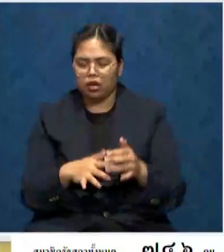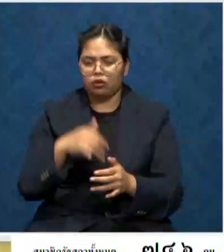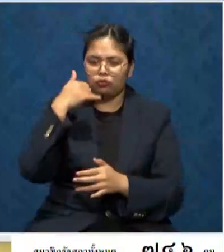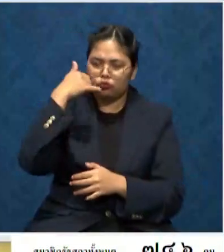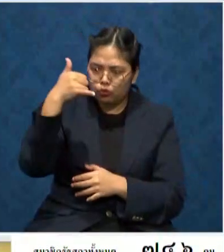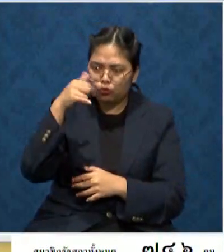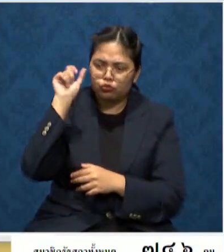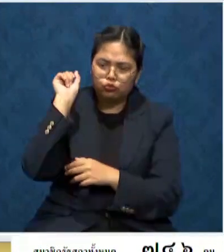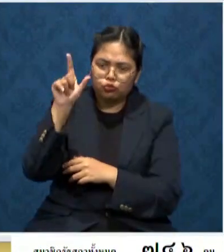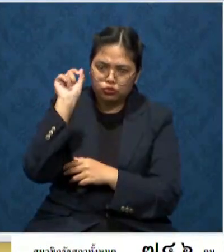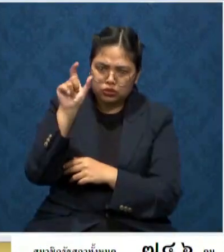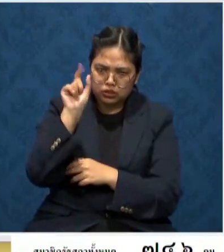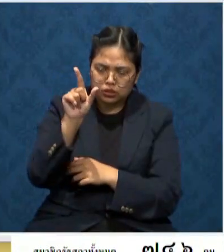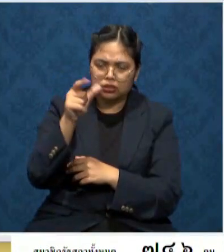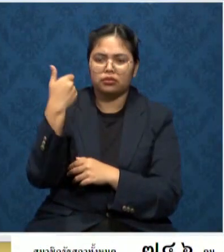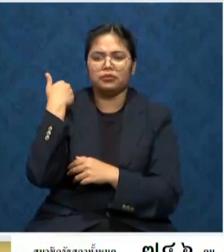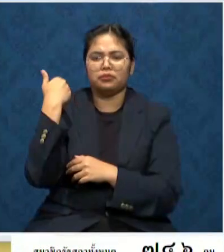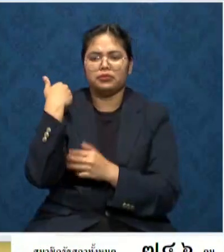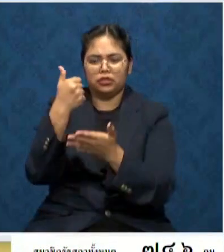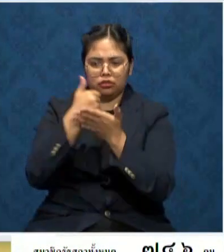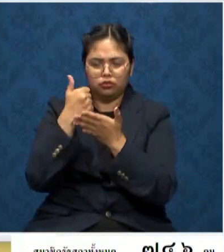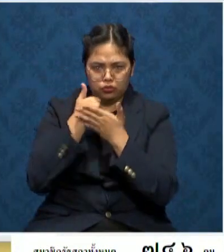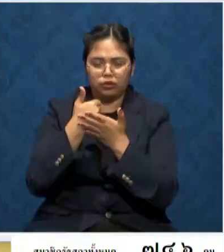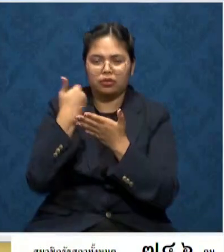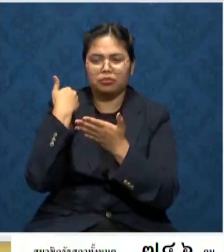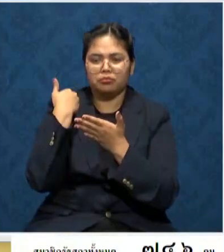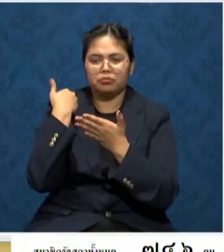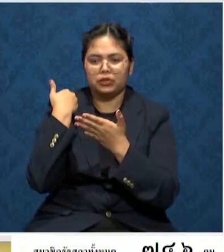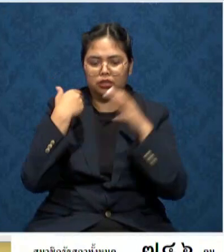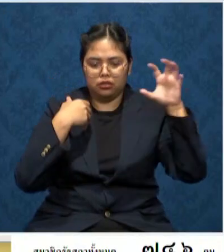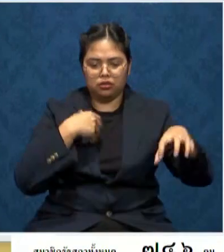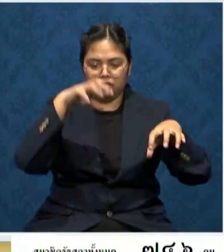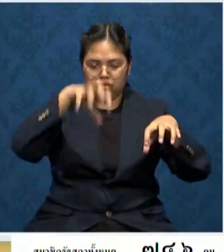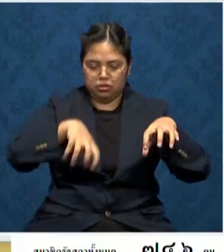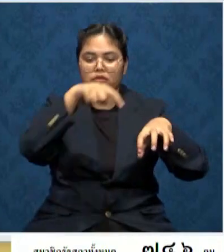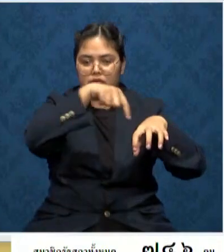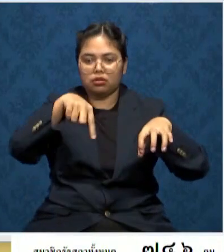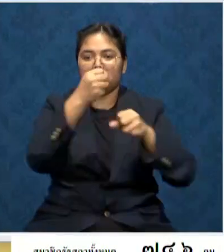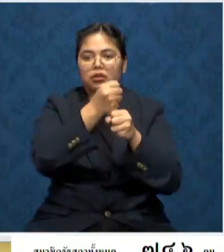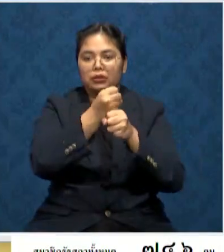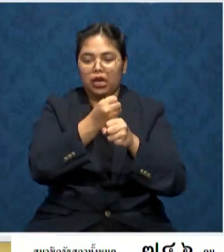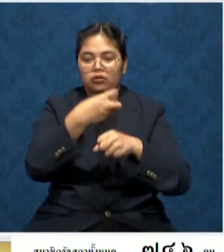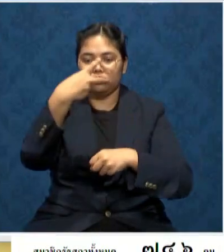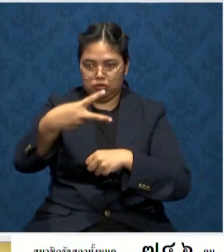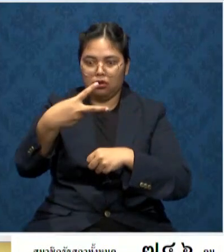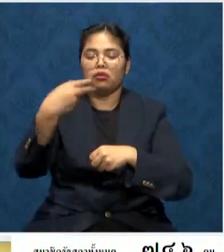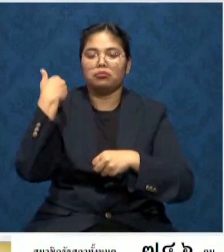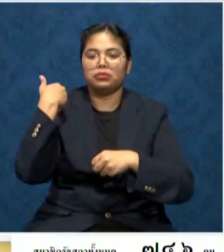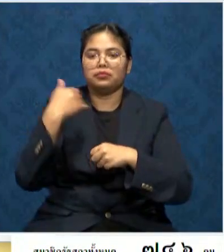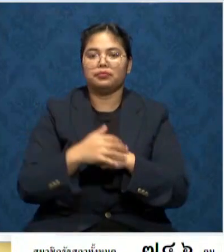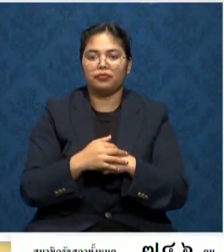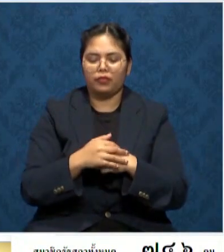เฉินของประเทศไยซึขนาดนี้มีสองหนวยงานสำคัญที่ออกปฏิบัิการกู้ชีพจุกเฉิน